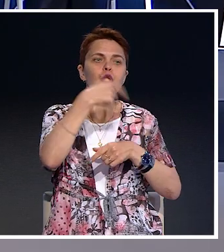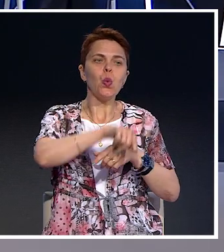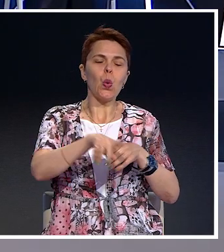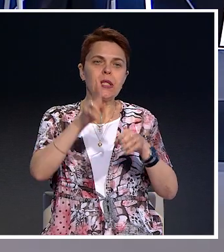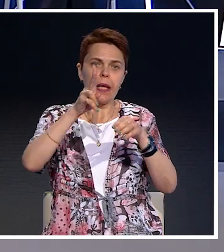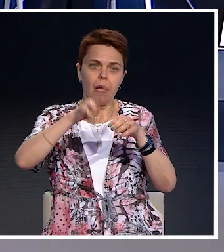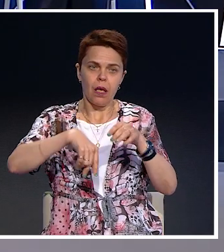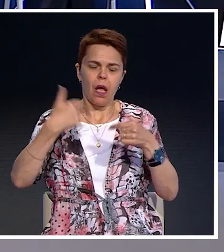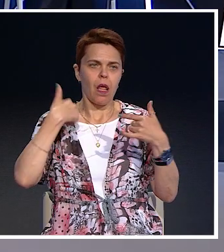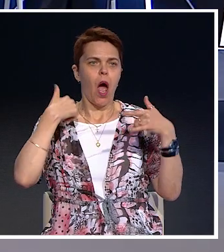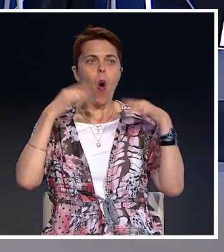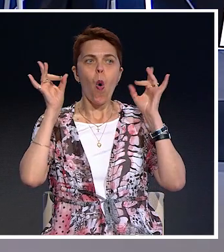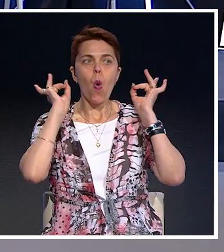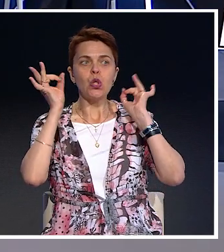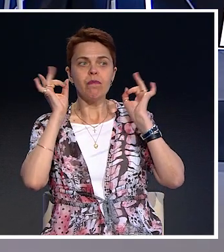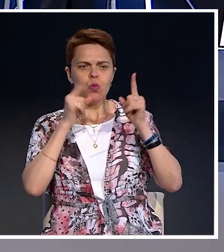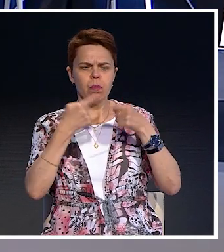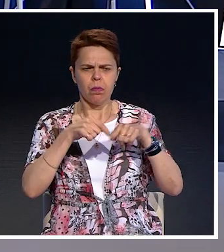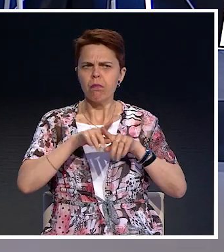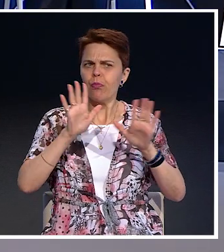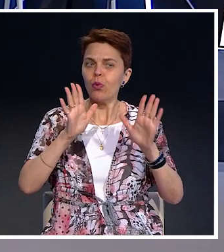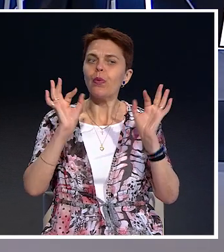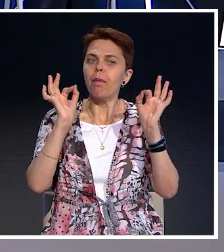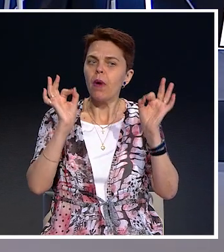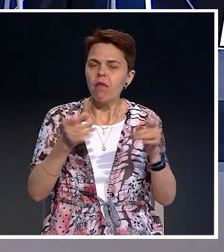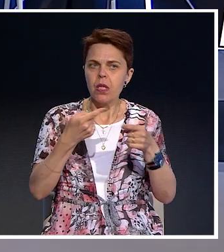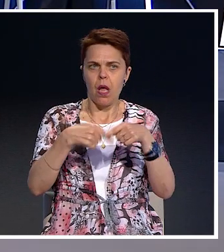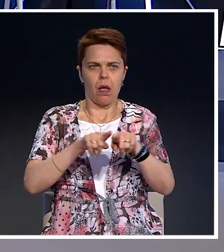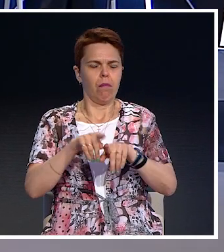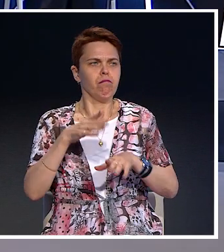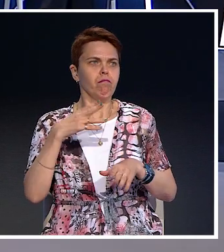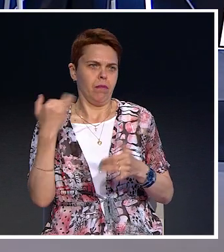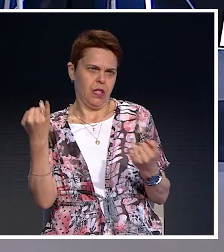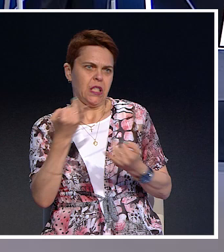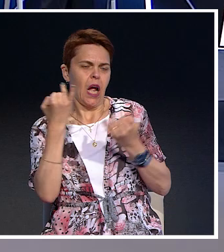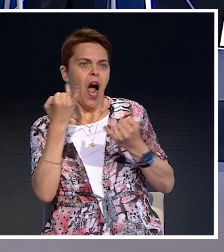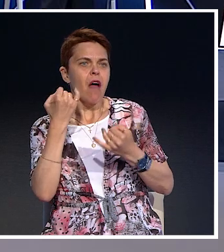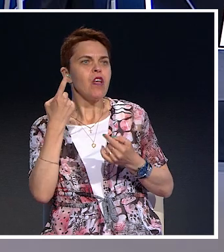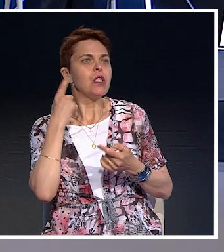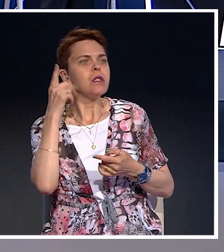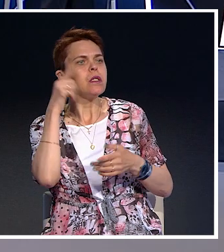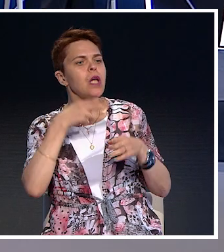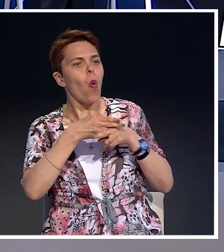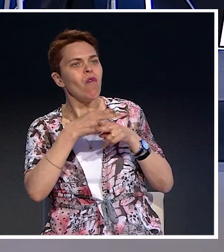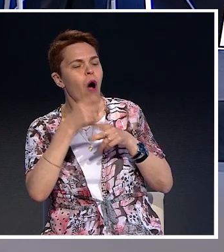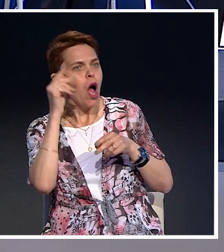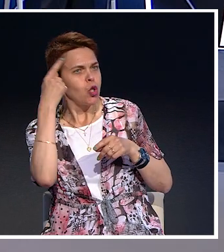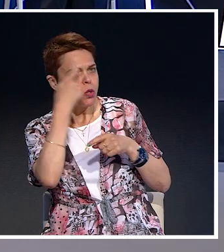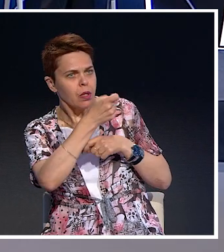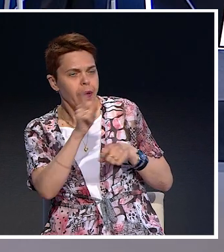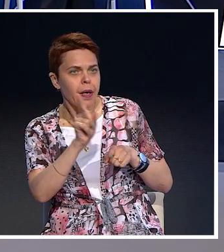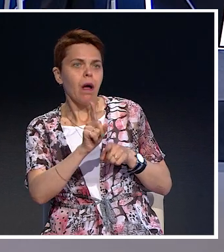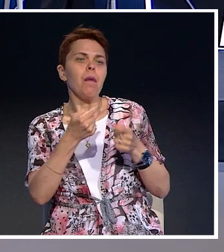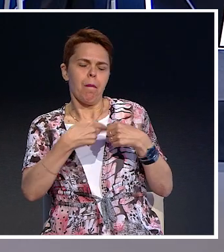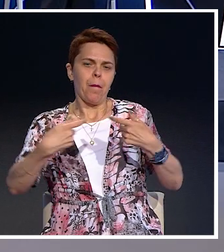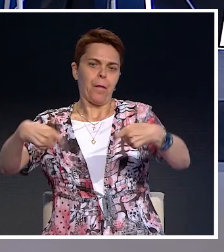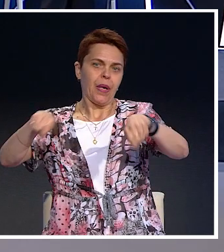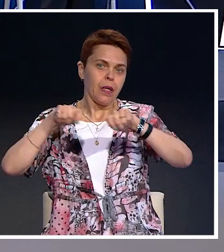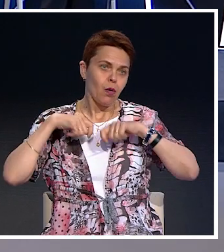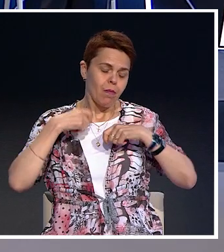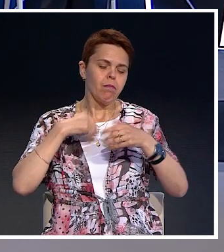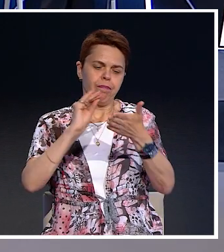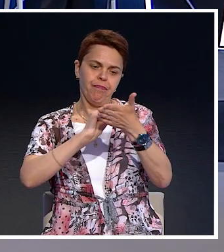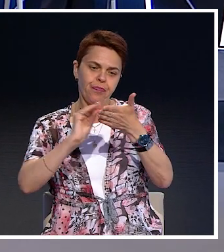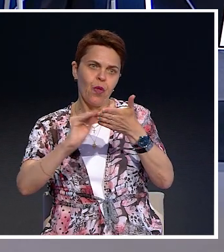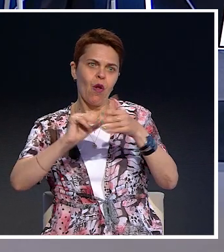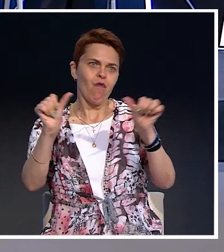закінчення програми я озвучу, якщо там будуть справді якісь цікаві зауваження, думки чи справді запитання, мені їх передадуть, так що